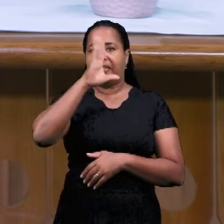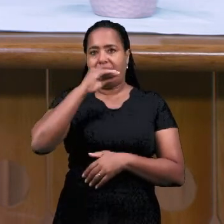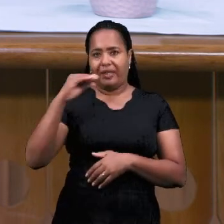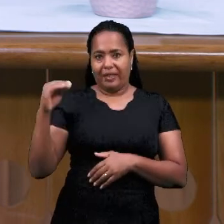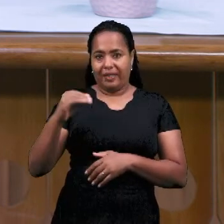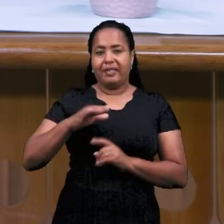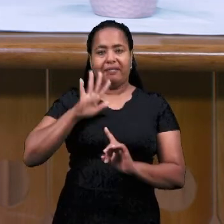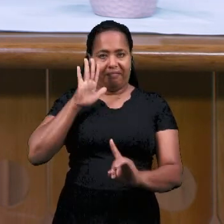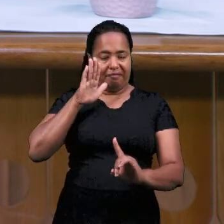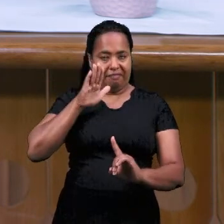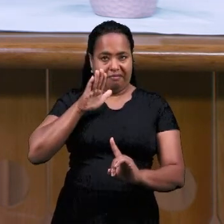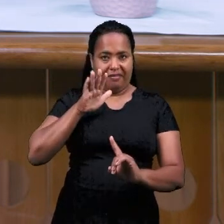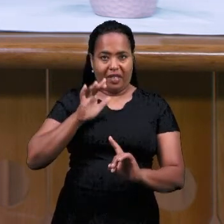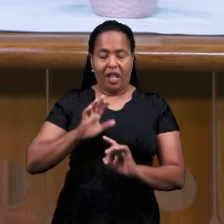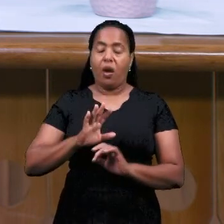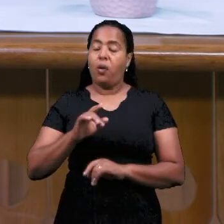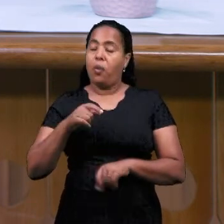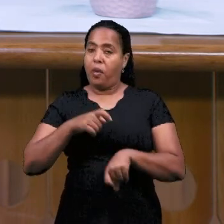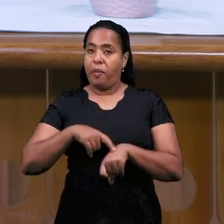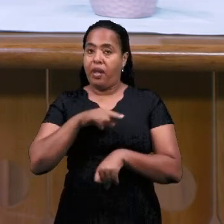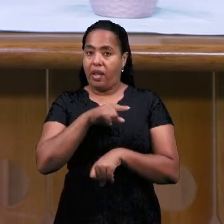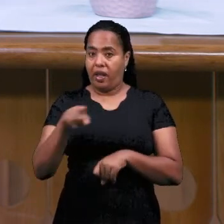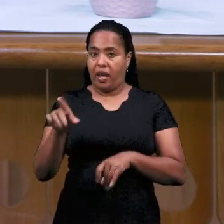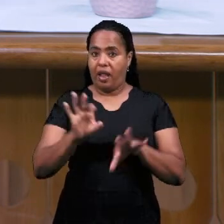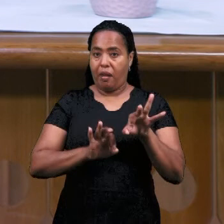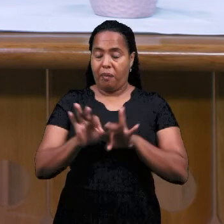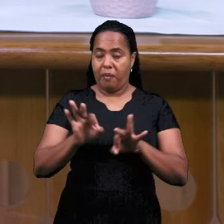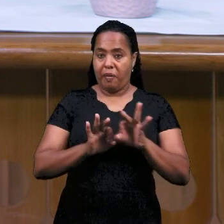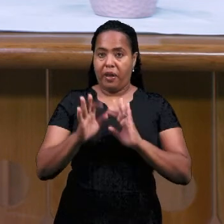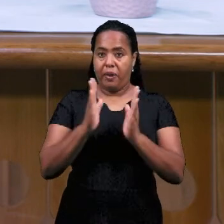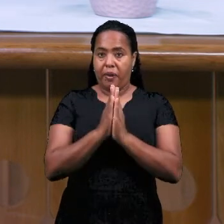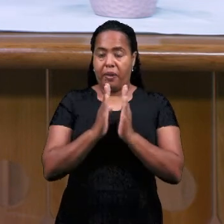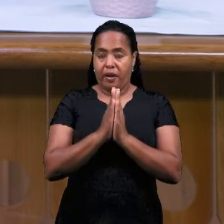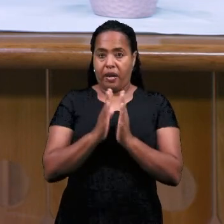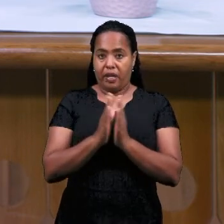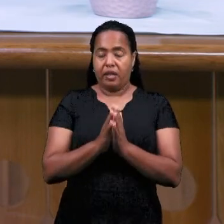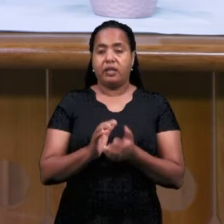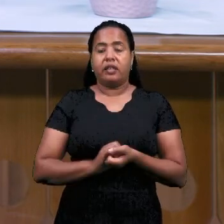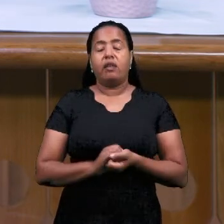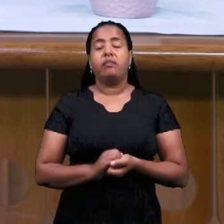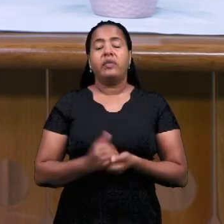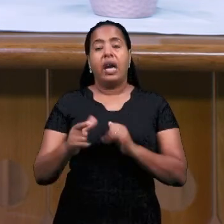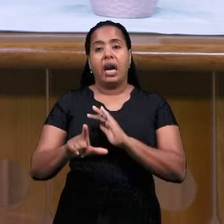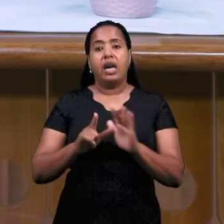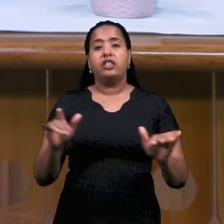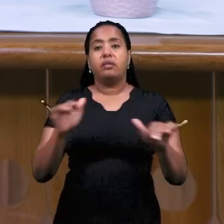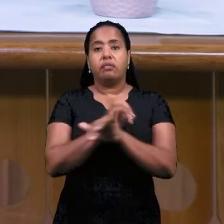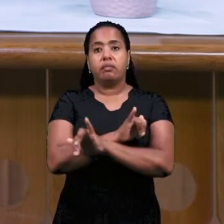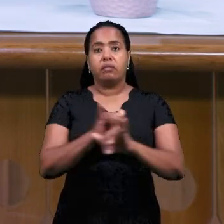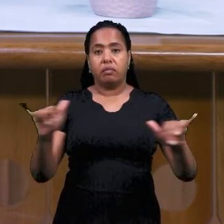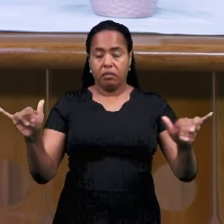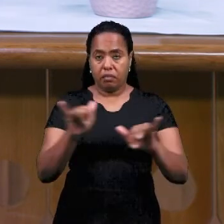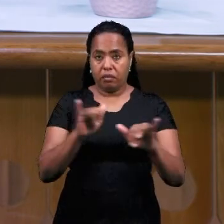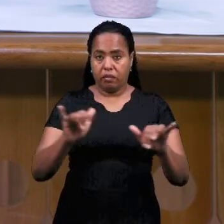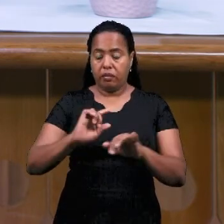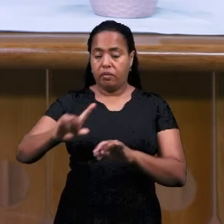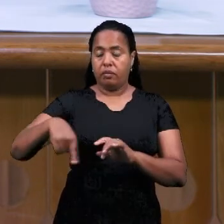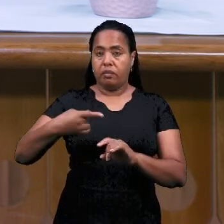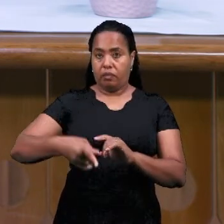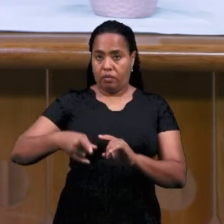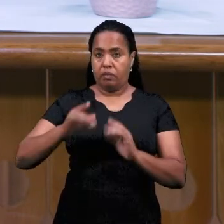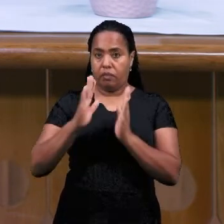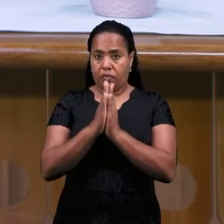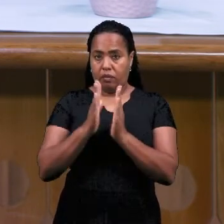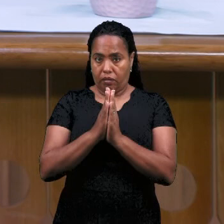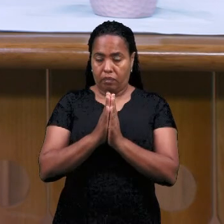adolescents. Pendant qu'elles se préparent pour la prière, nous voulons laisser ici une information qui après la prière avec les